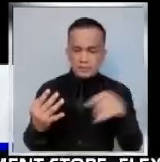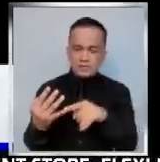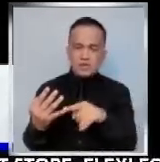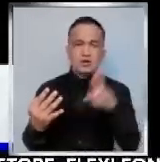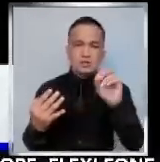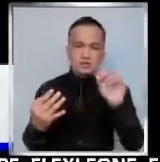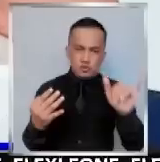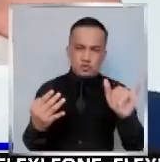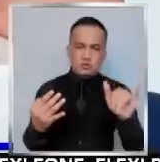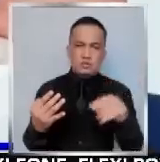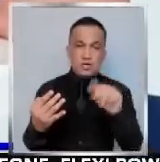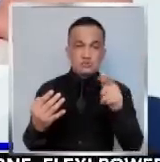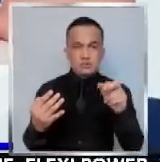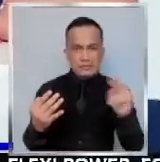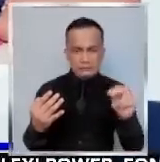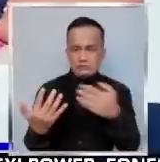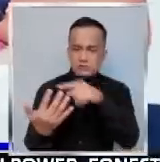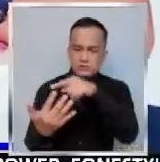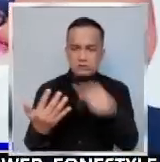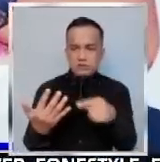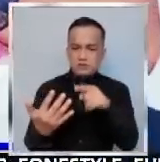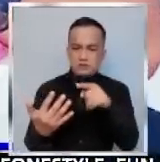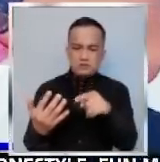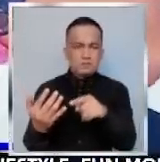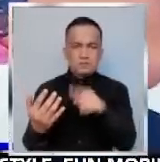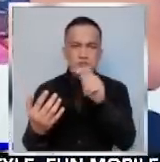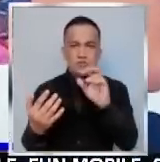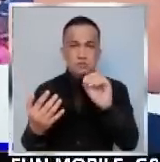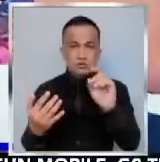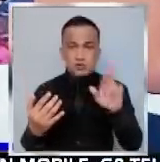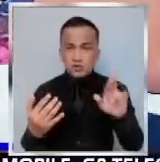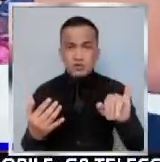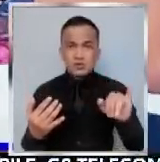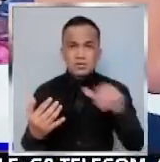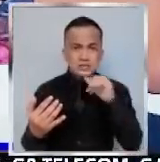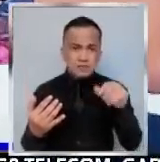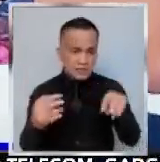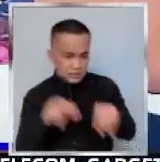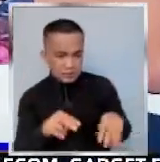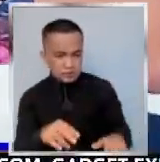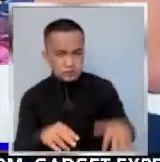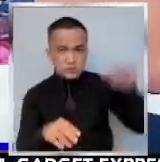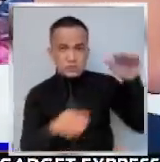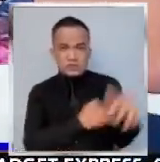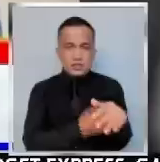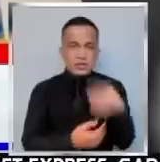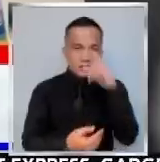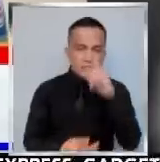Agustin. Si Troy, hindi na masisilayan ang paglaki ng kanyang mga musmos na anak, edad